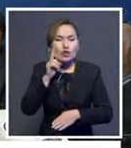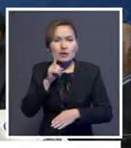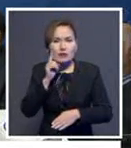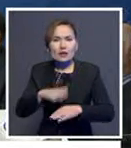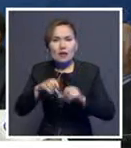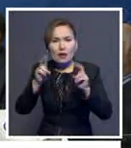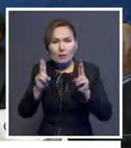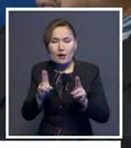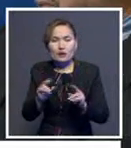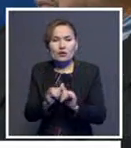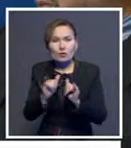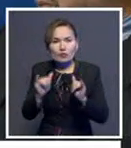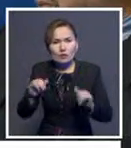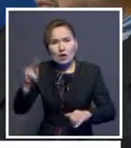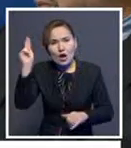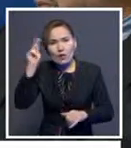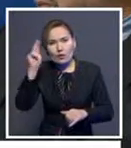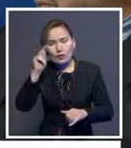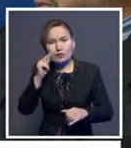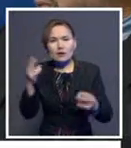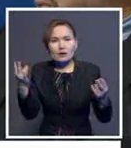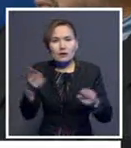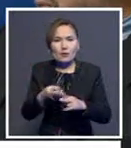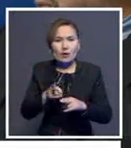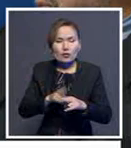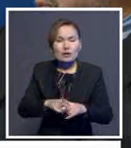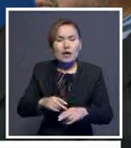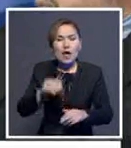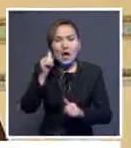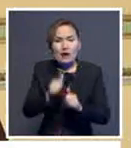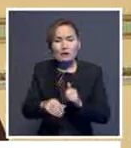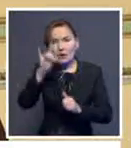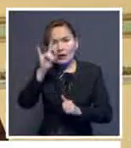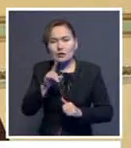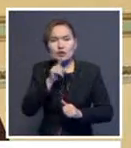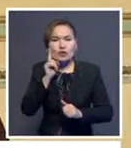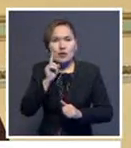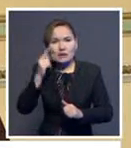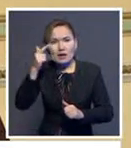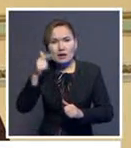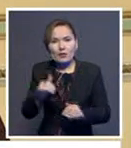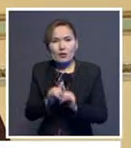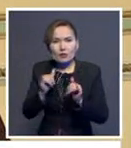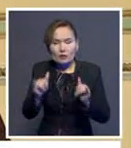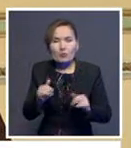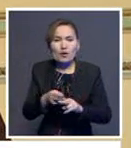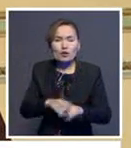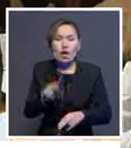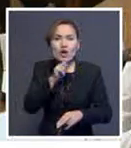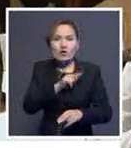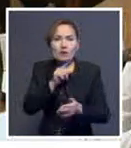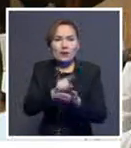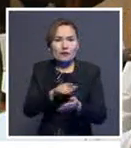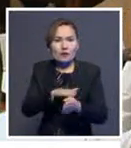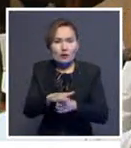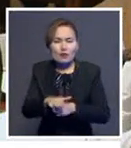алдыңғы буын ағалардан үйренері көп. Ал уақыты келгенде өздеріне жүктелген міндеттерді толық орындауға теориялық және